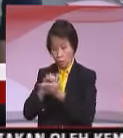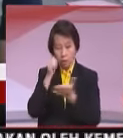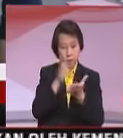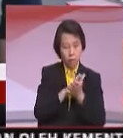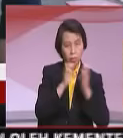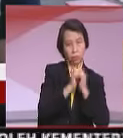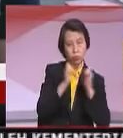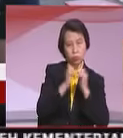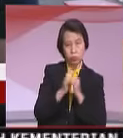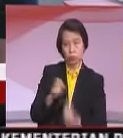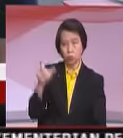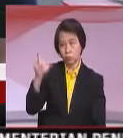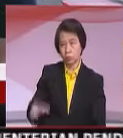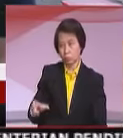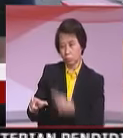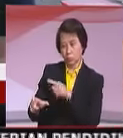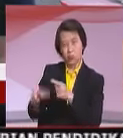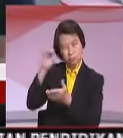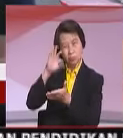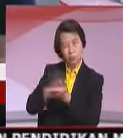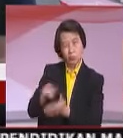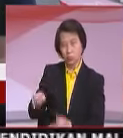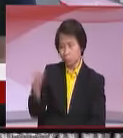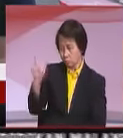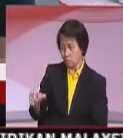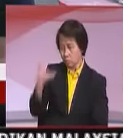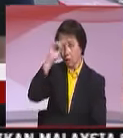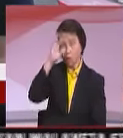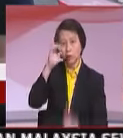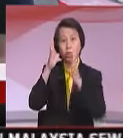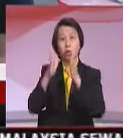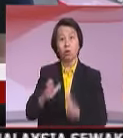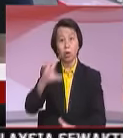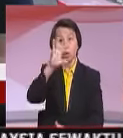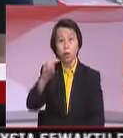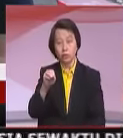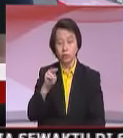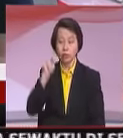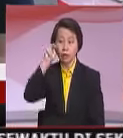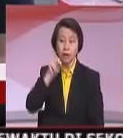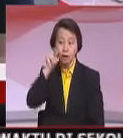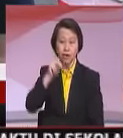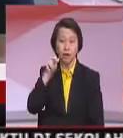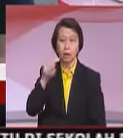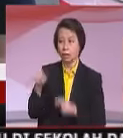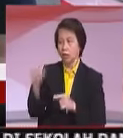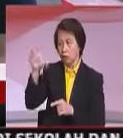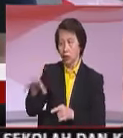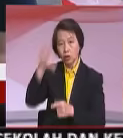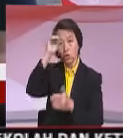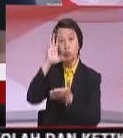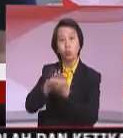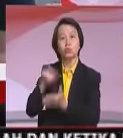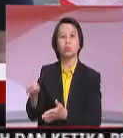mana suspek satu lelaki warga negara Nigeria merupakan suami